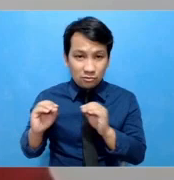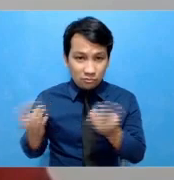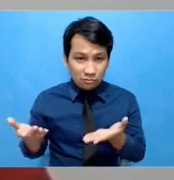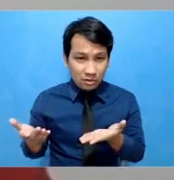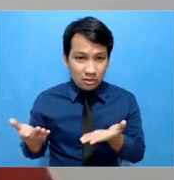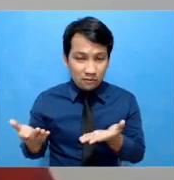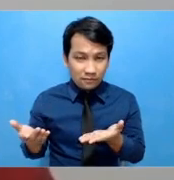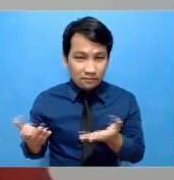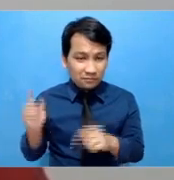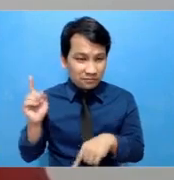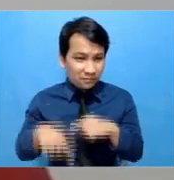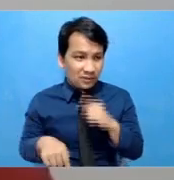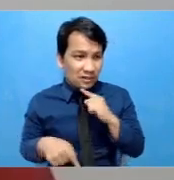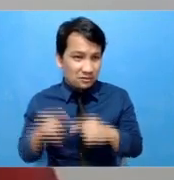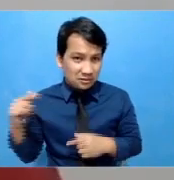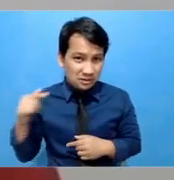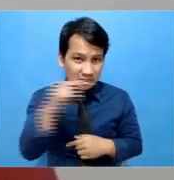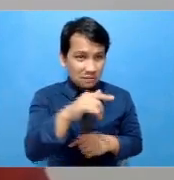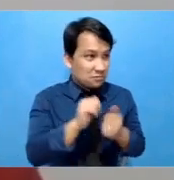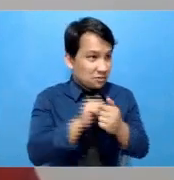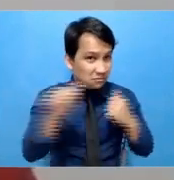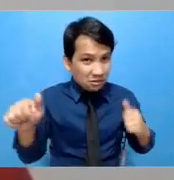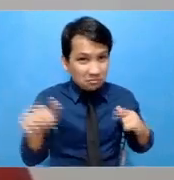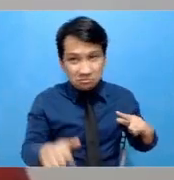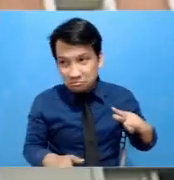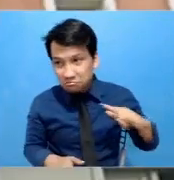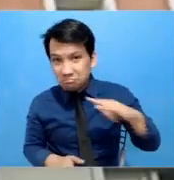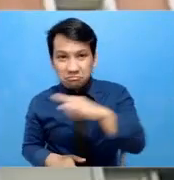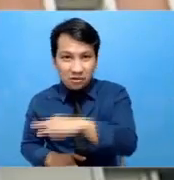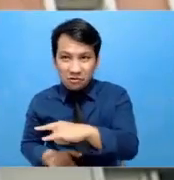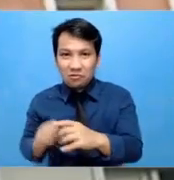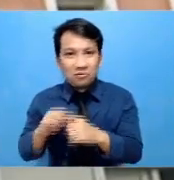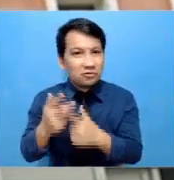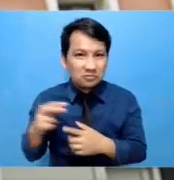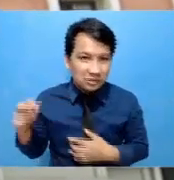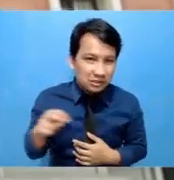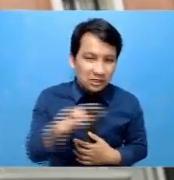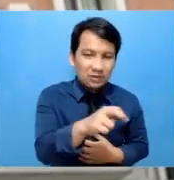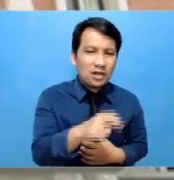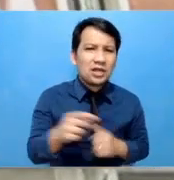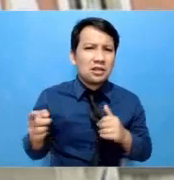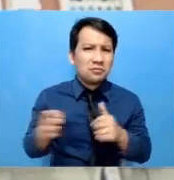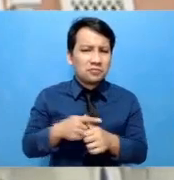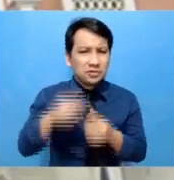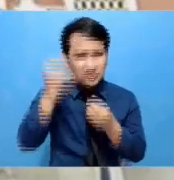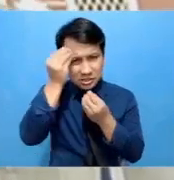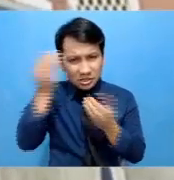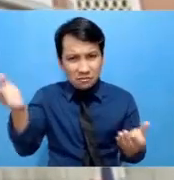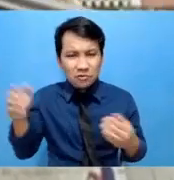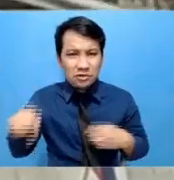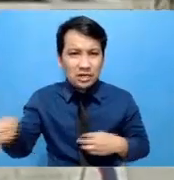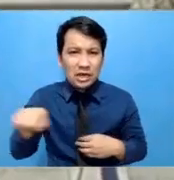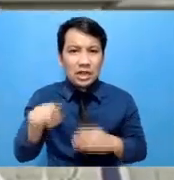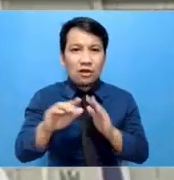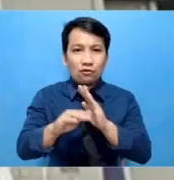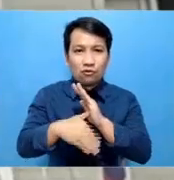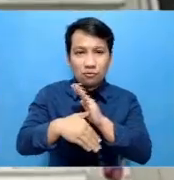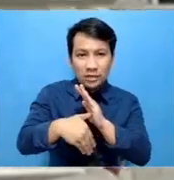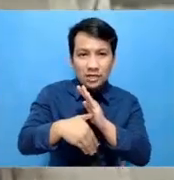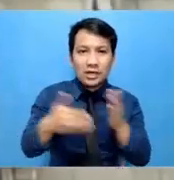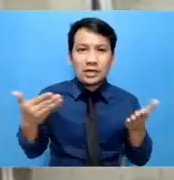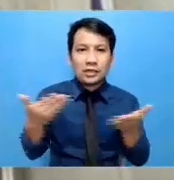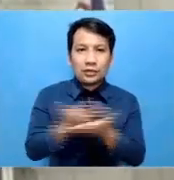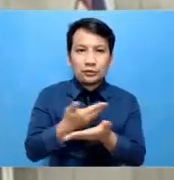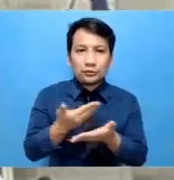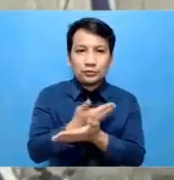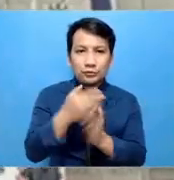hindi naman makakabiyahe ng kasing dalas ng biyahe na gagawin mo. Nauna nang sinabi ng COMELEC na maglalabas sila ng mga bagong